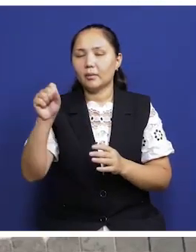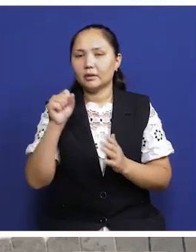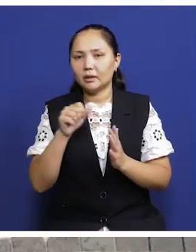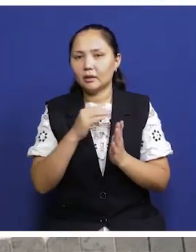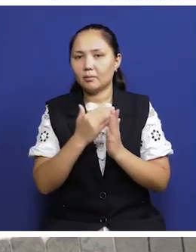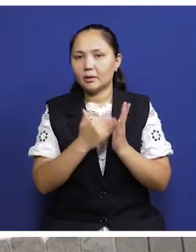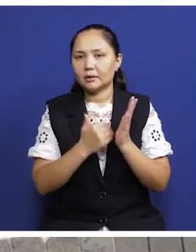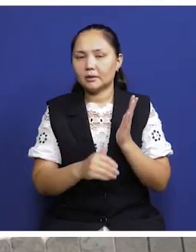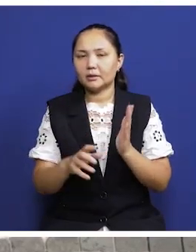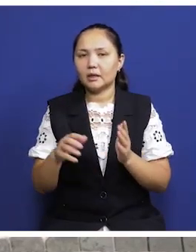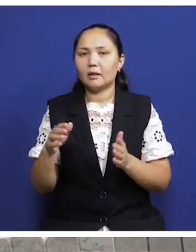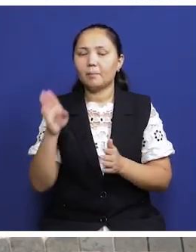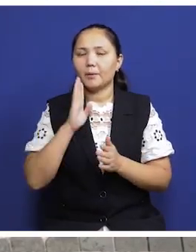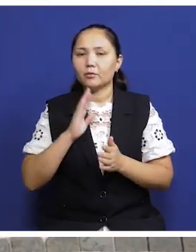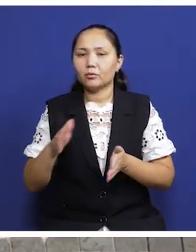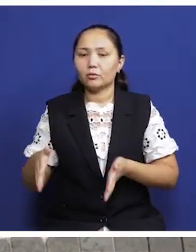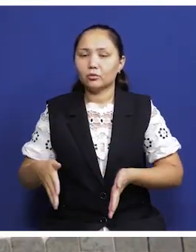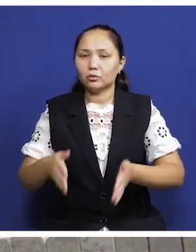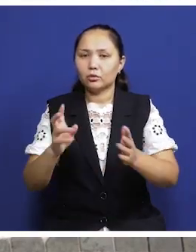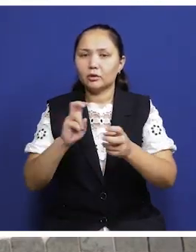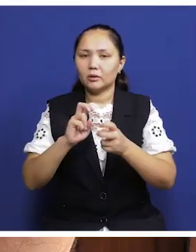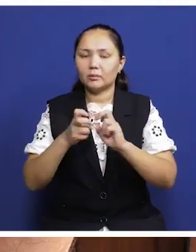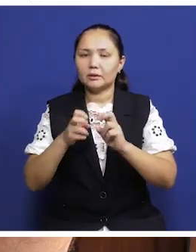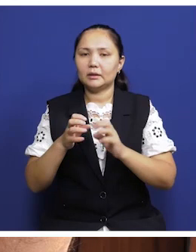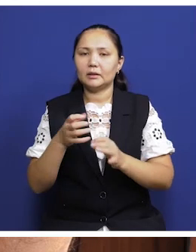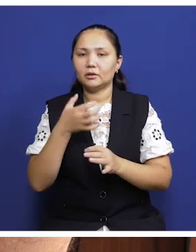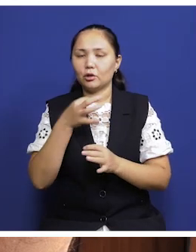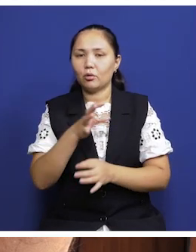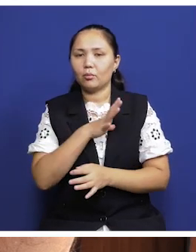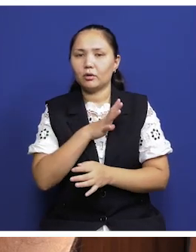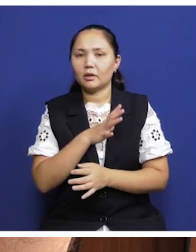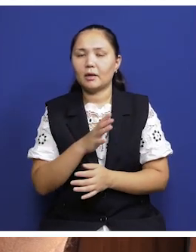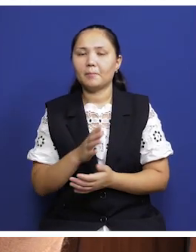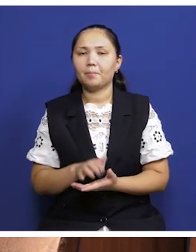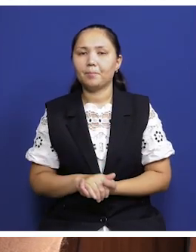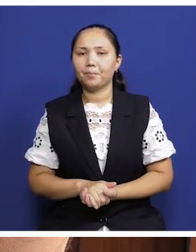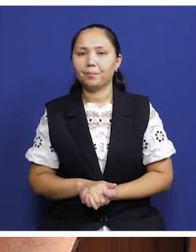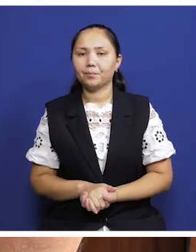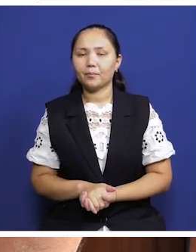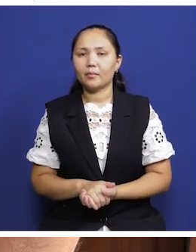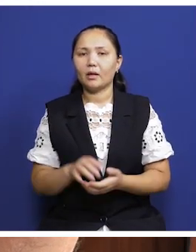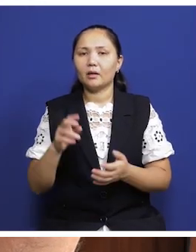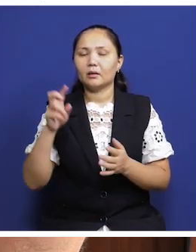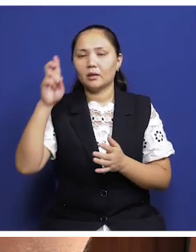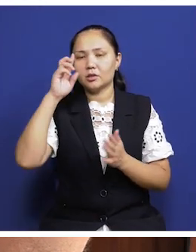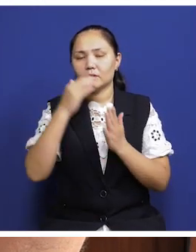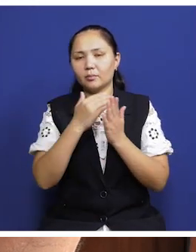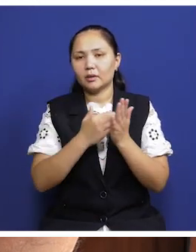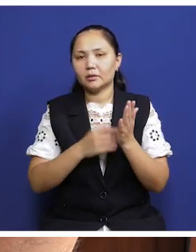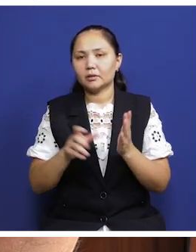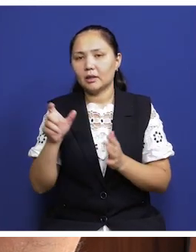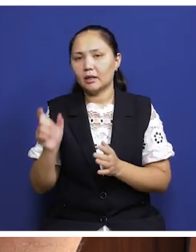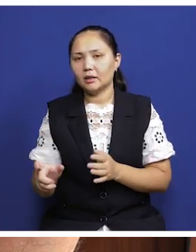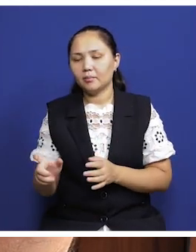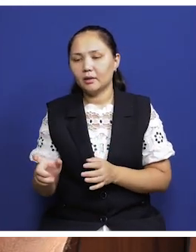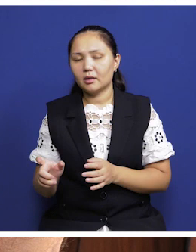аясында жол, су, электр желісі мәселелері шешілмек. Ал енді мынау жалпы мемлекеттік бағдарламалар бойынша халықтың